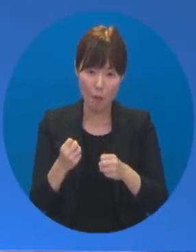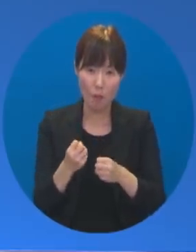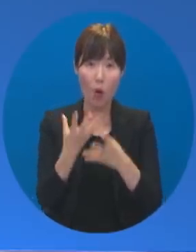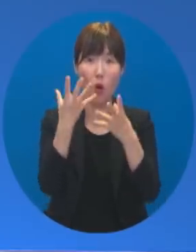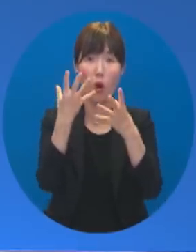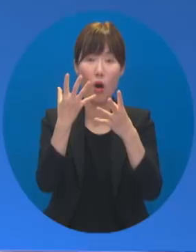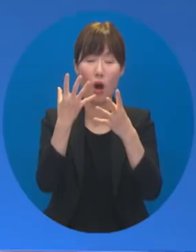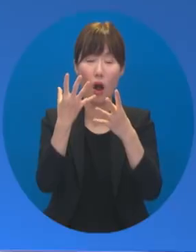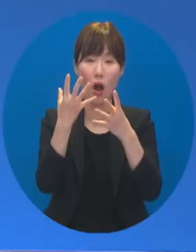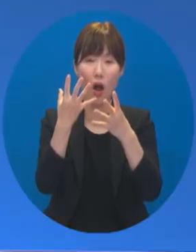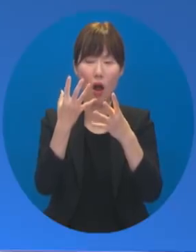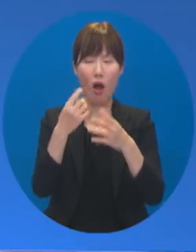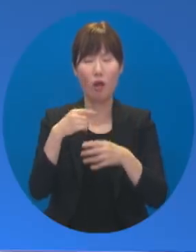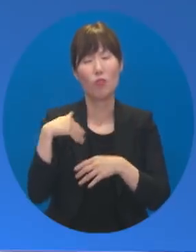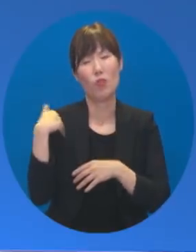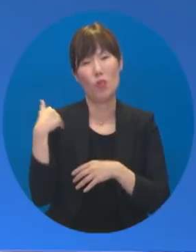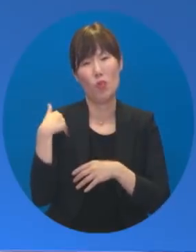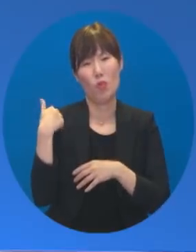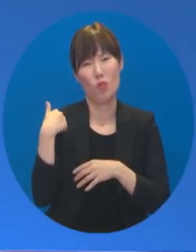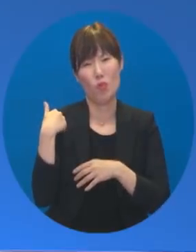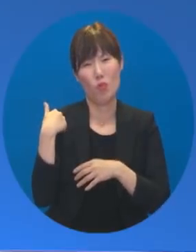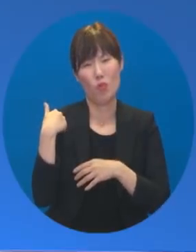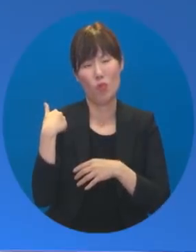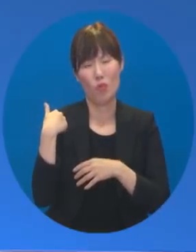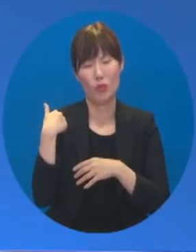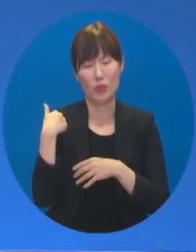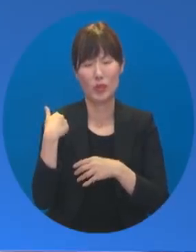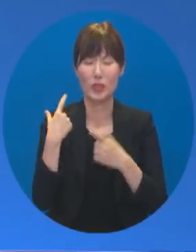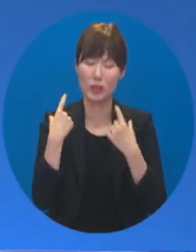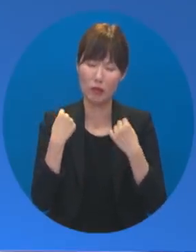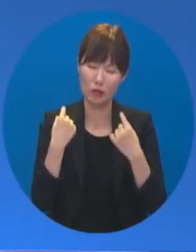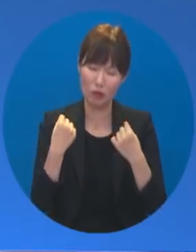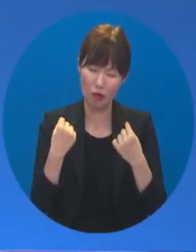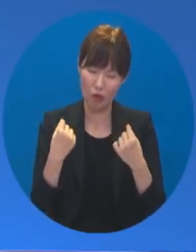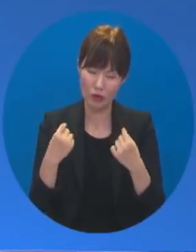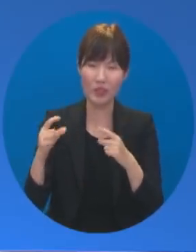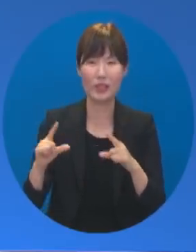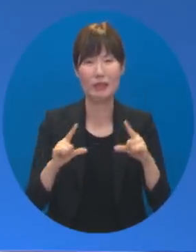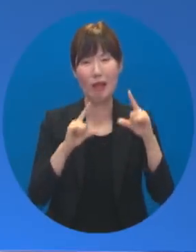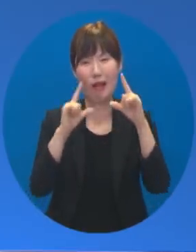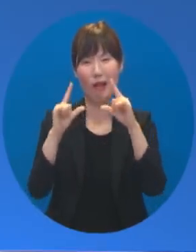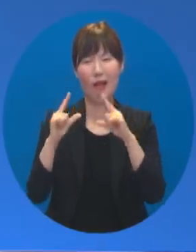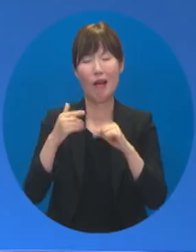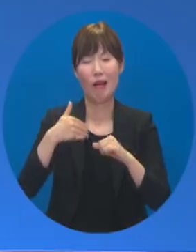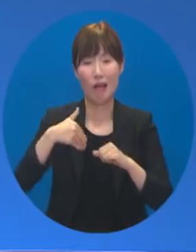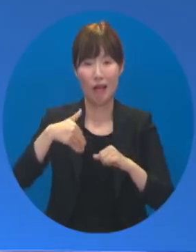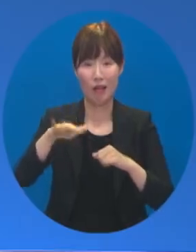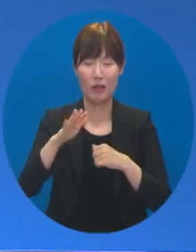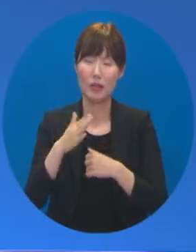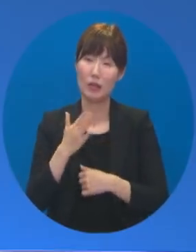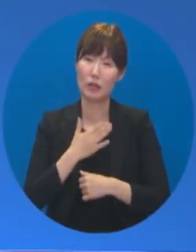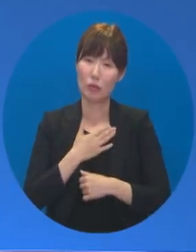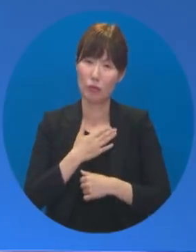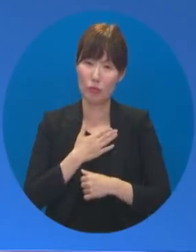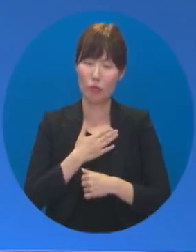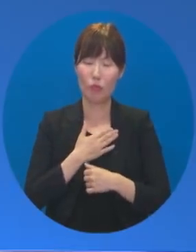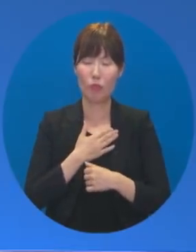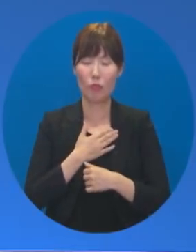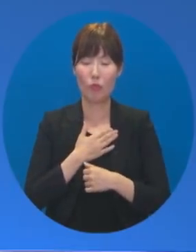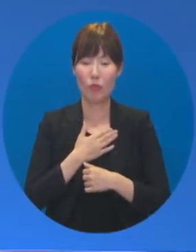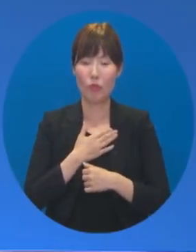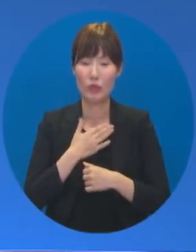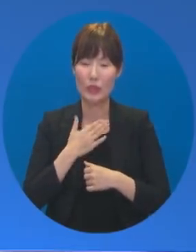계속 살아가는 거예요. 계속 불안하고 또 제가 또 저도 그렇고 제 아내도 그땐 더